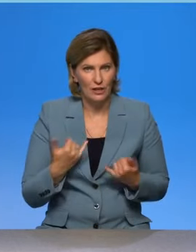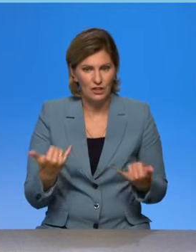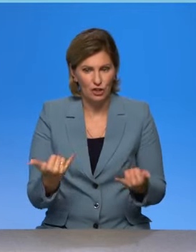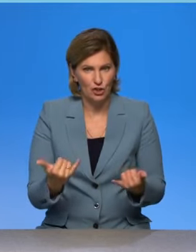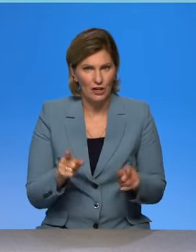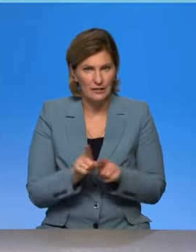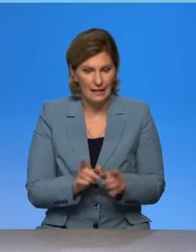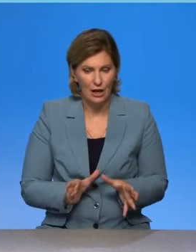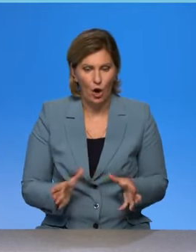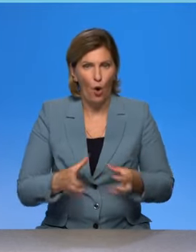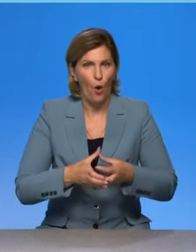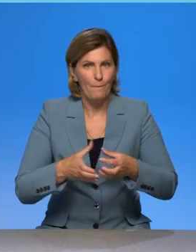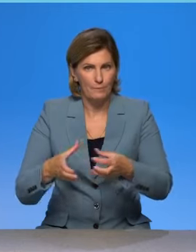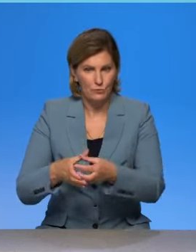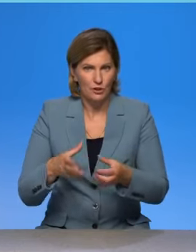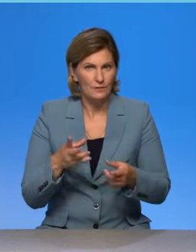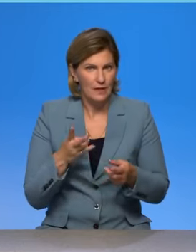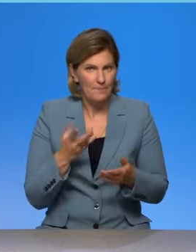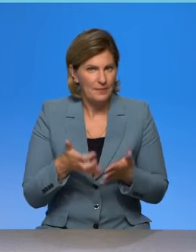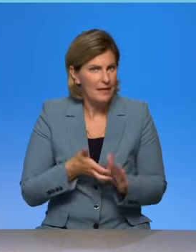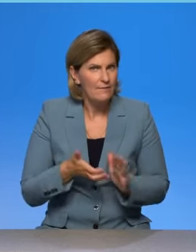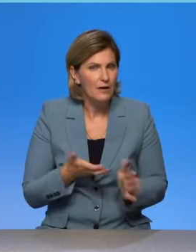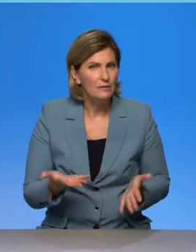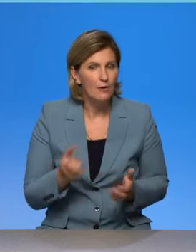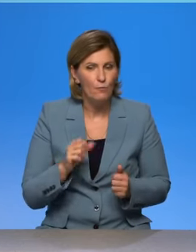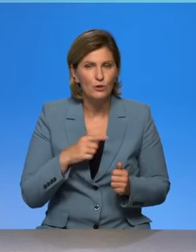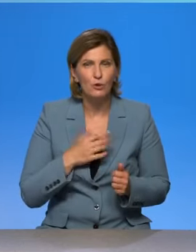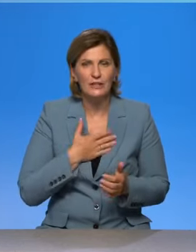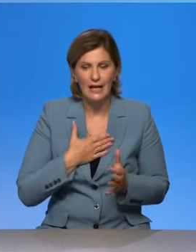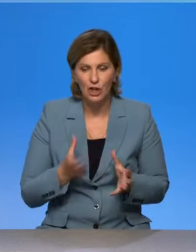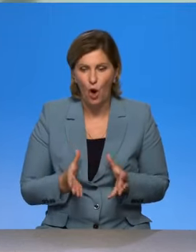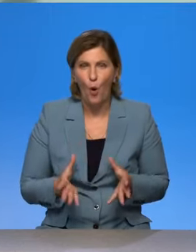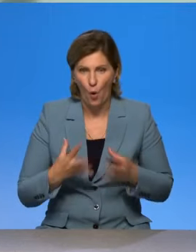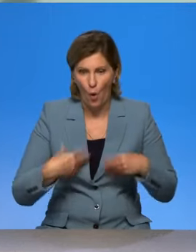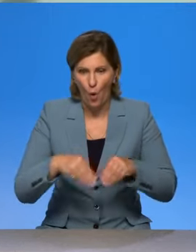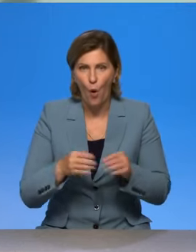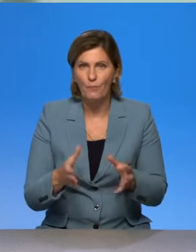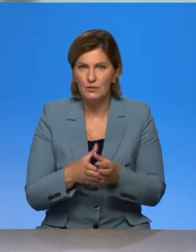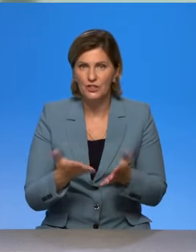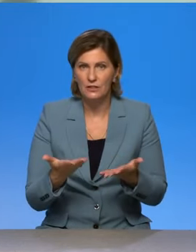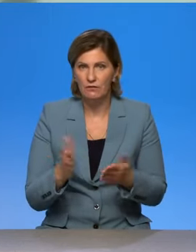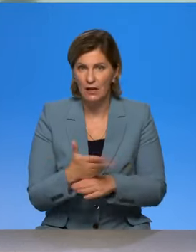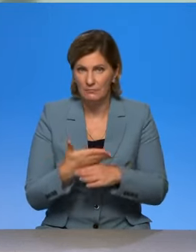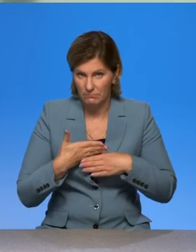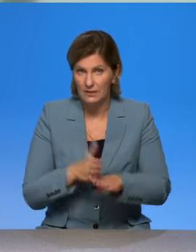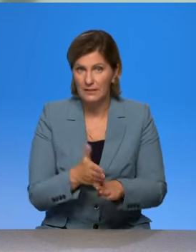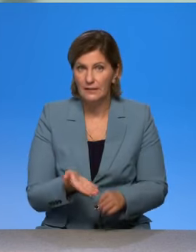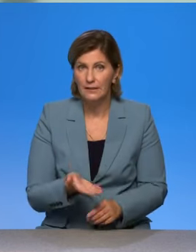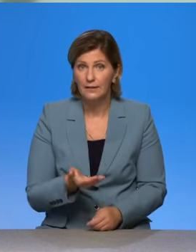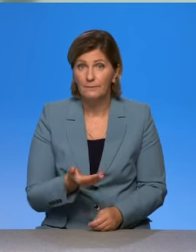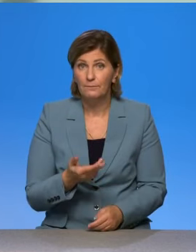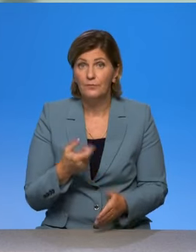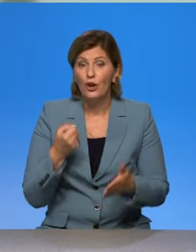не хватает? Может быть, у нас общество слишком разъединено? Вот до этих общественных структур нужно немножечко